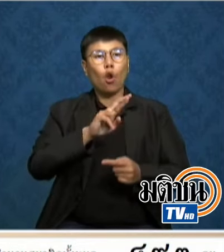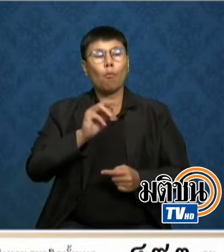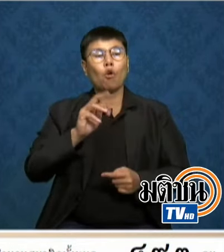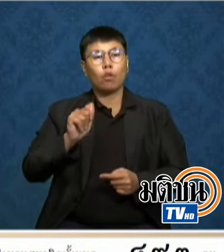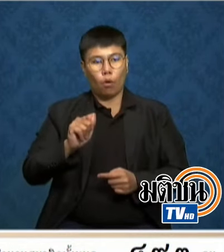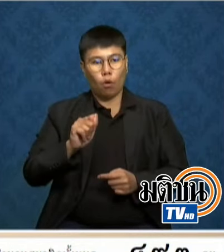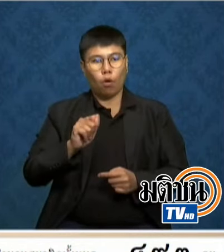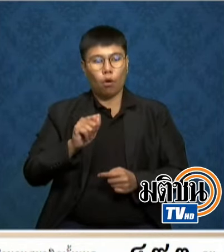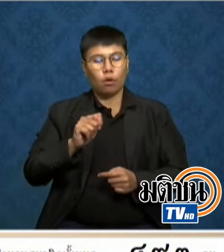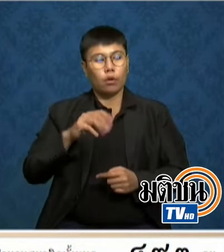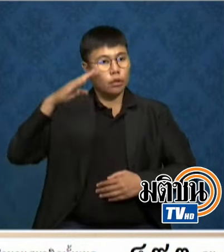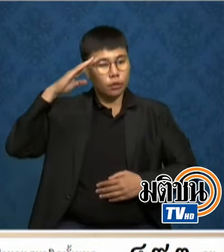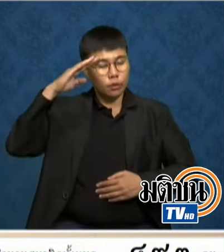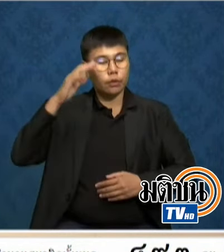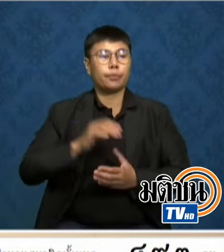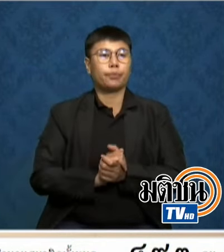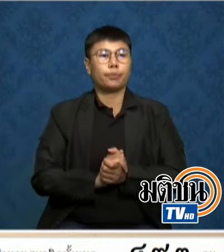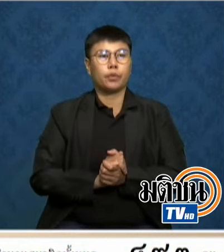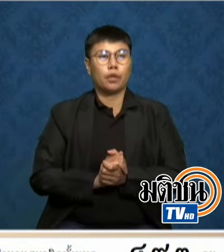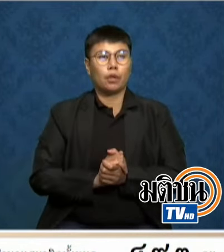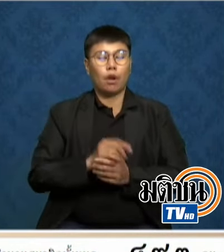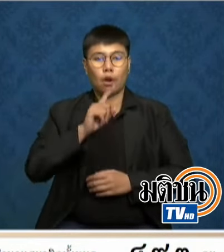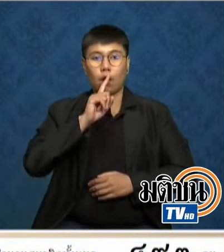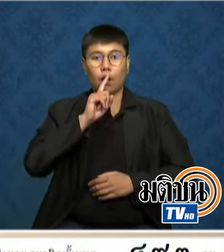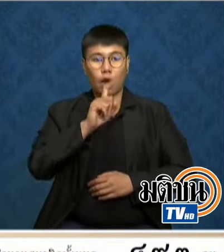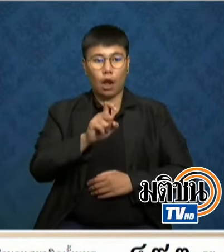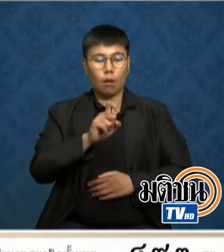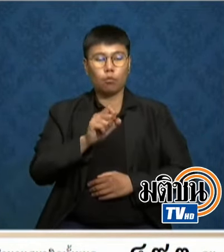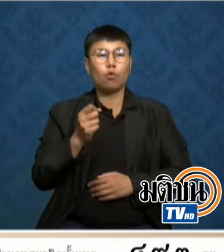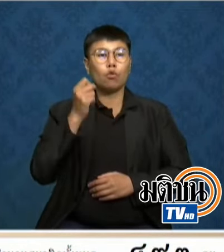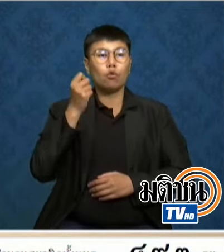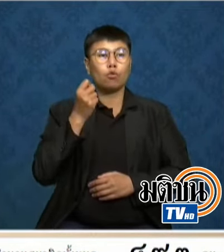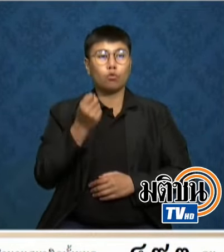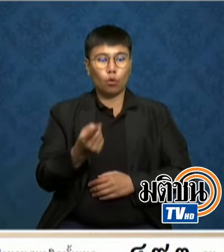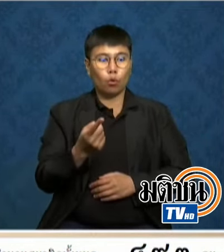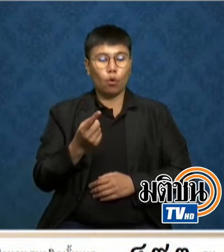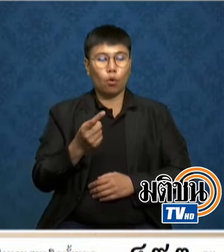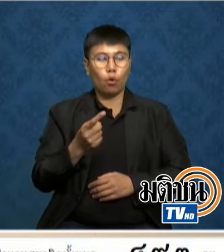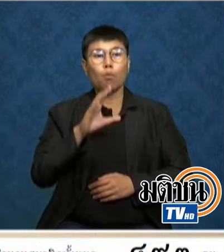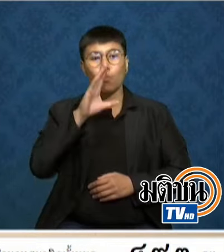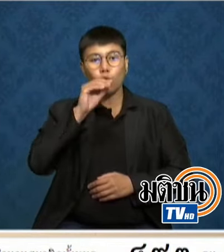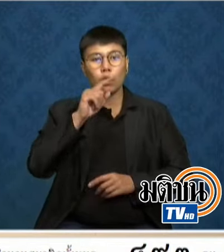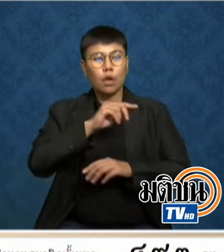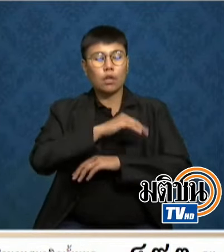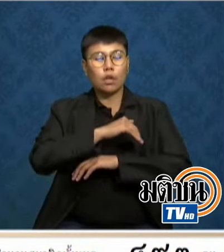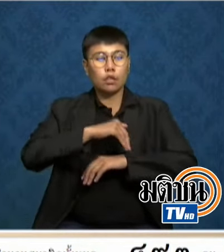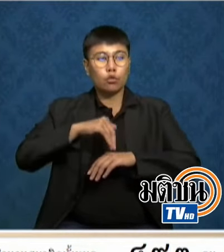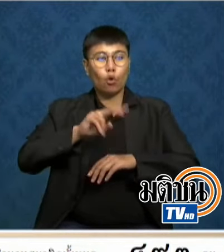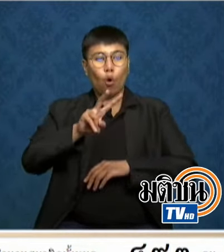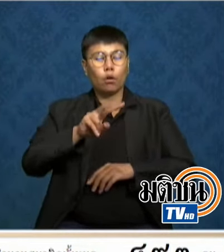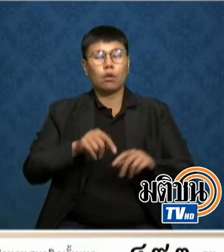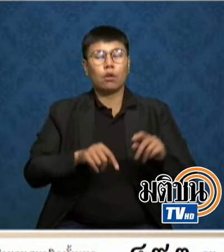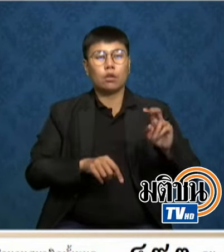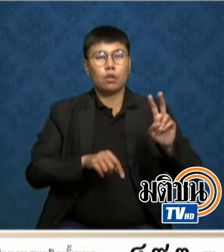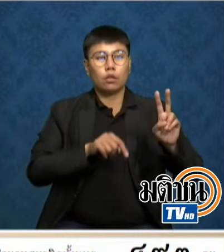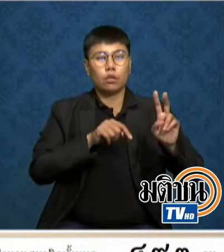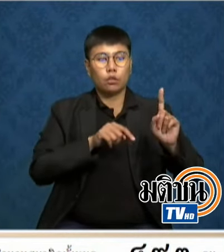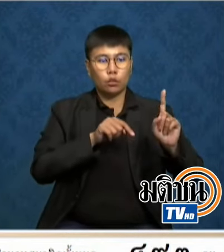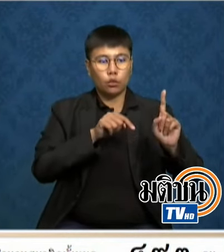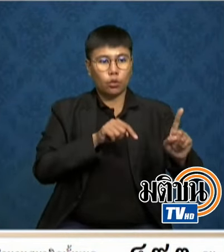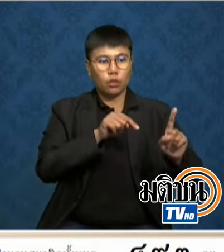ปครับกระทู้ถามสดด้วยวาจาที่2ระเบียบวาระที่ 1.1.2 นะครับ